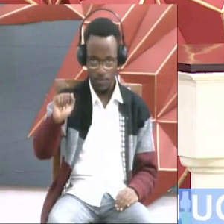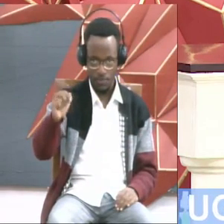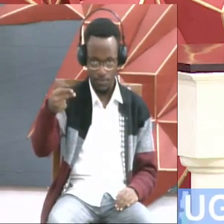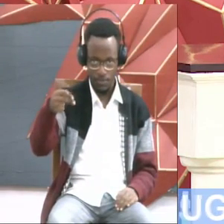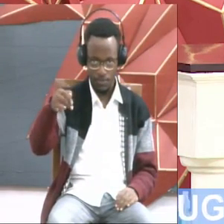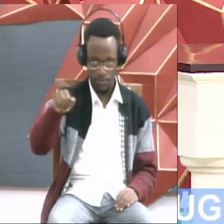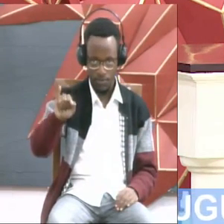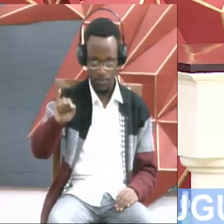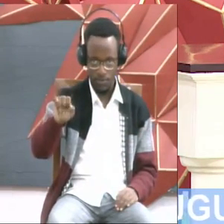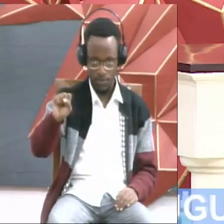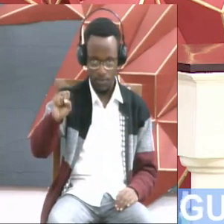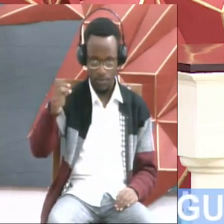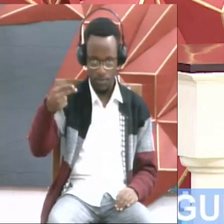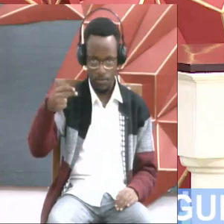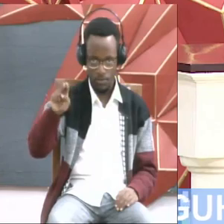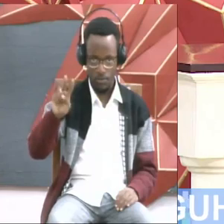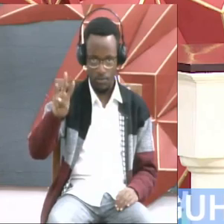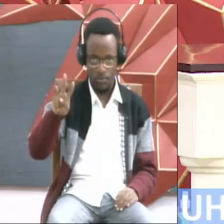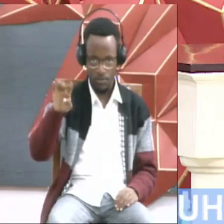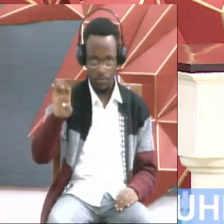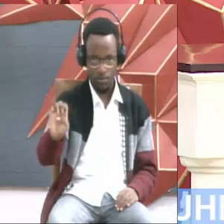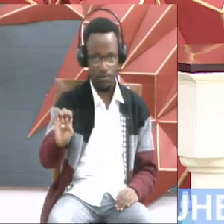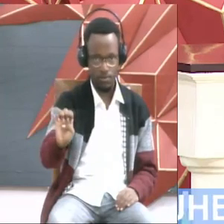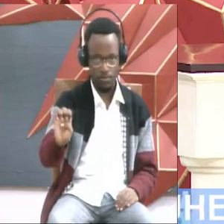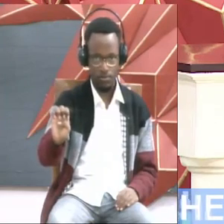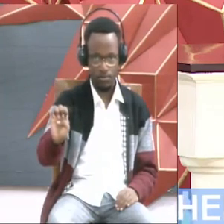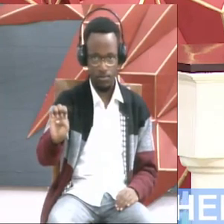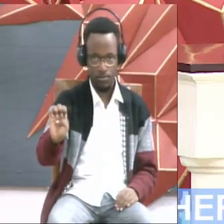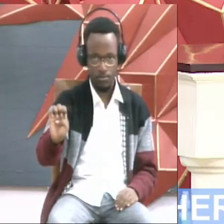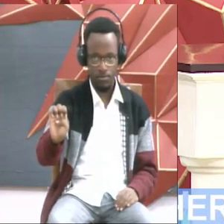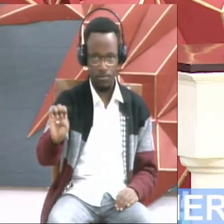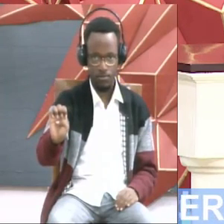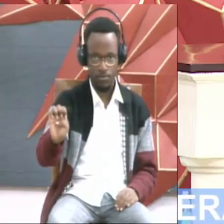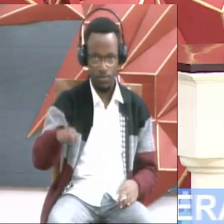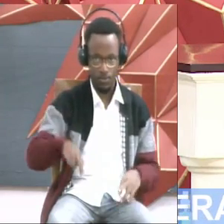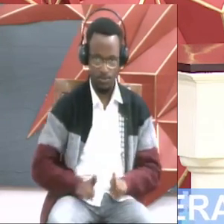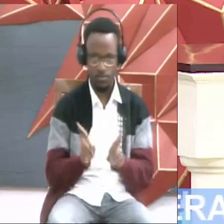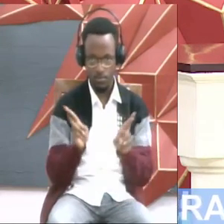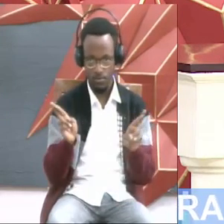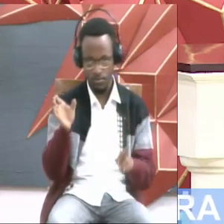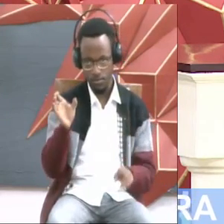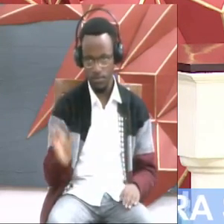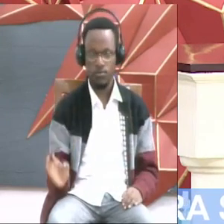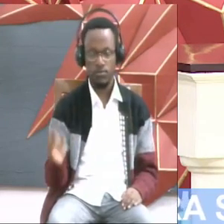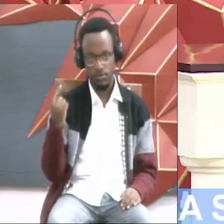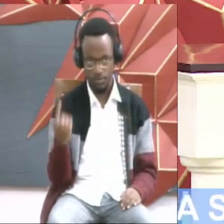Apocalypse, le premier chapitre. La Bible dit ces paroles. Murongo